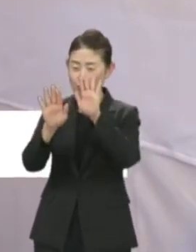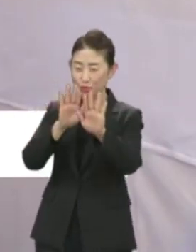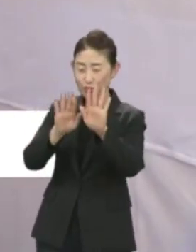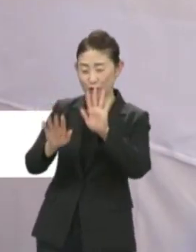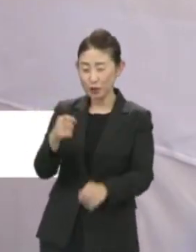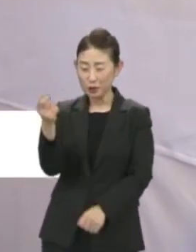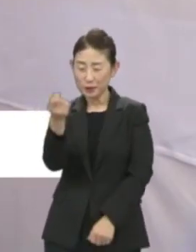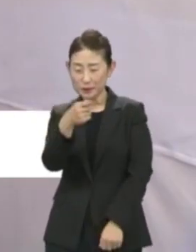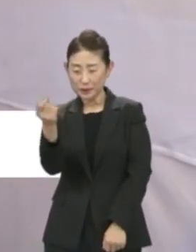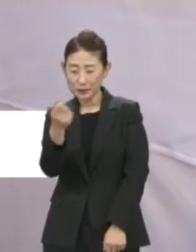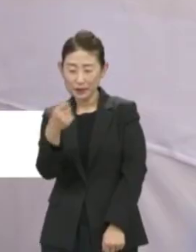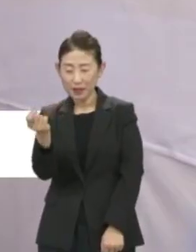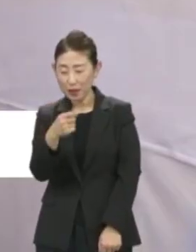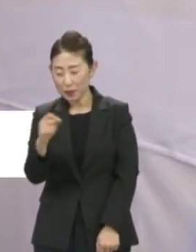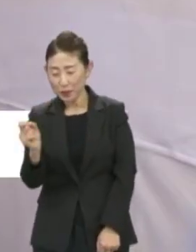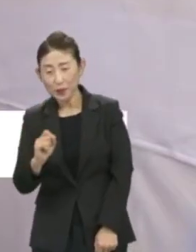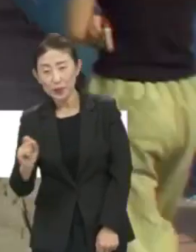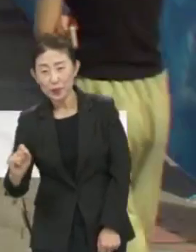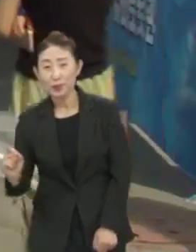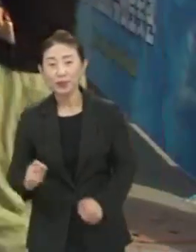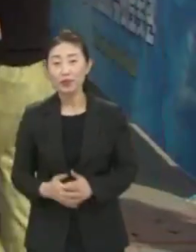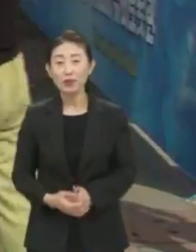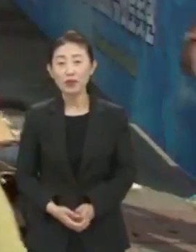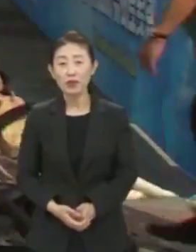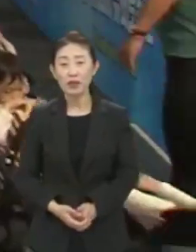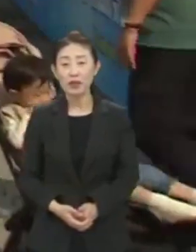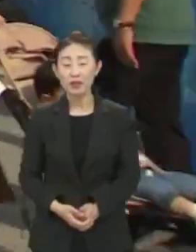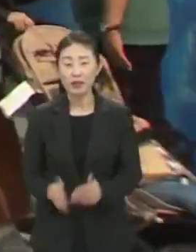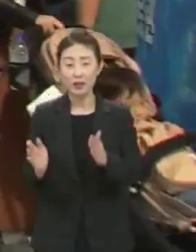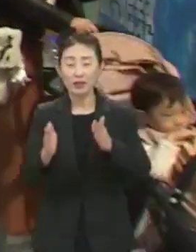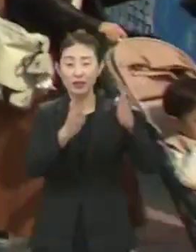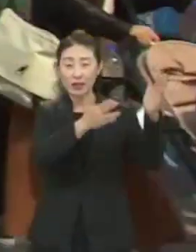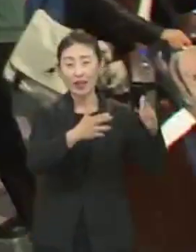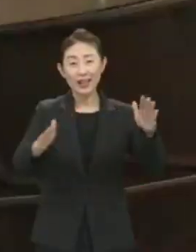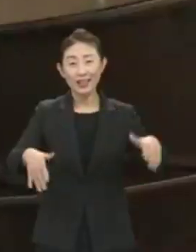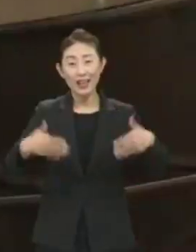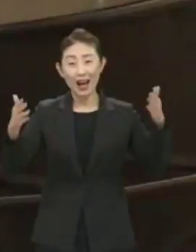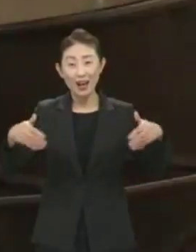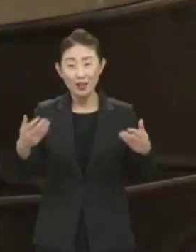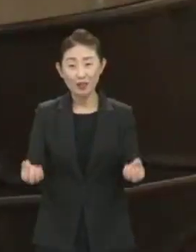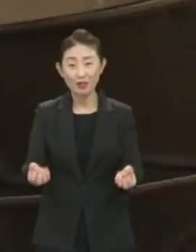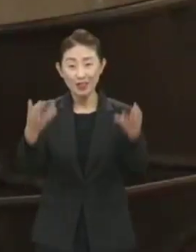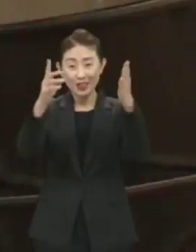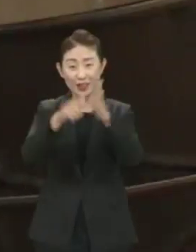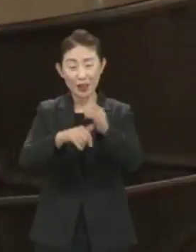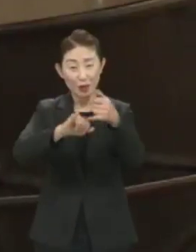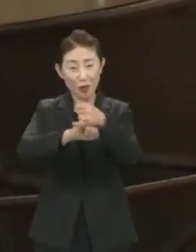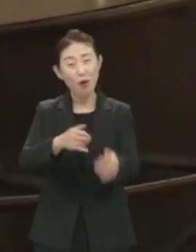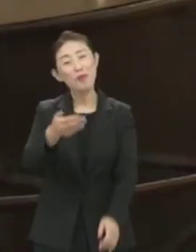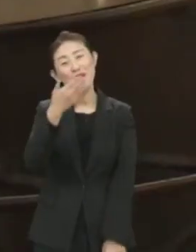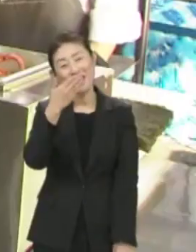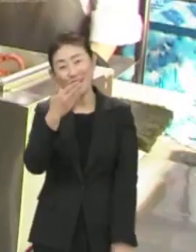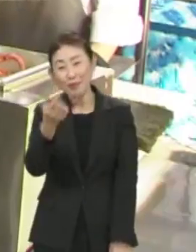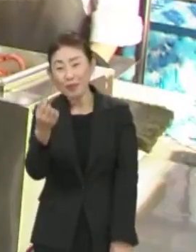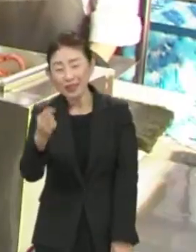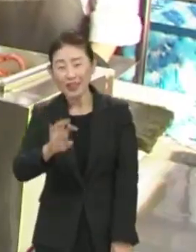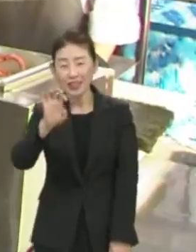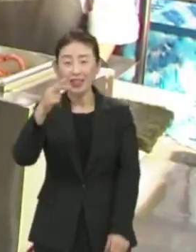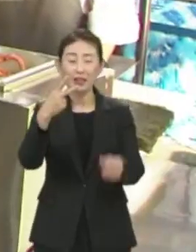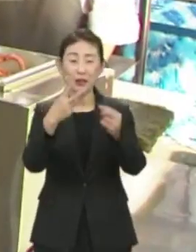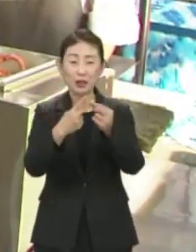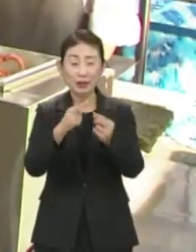쓰고 그런 재료들을 활용하고 있고. 풍성한 가을 축제의 먹거리를 빼놓을 수 없습니다. 제42회